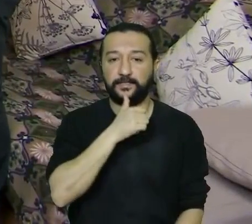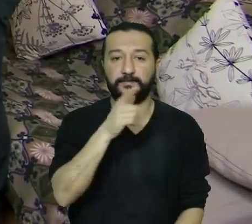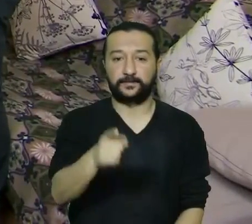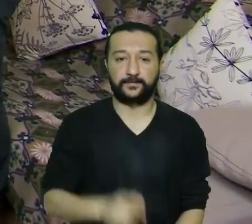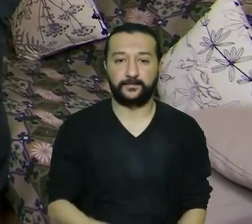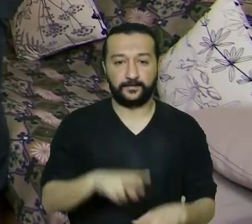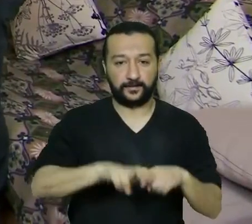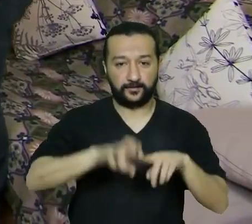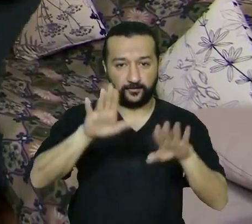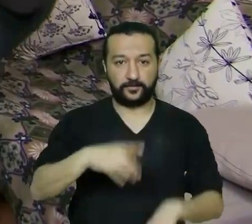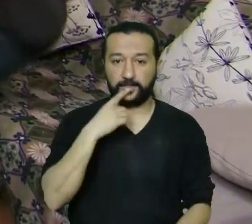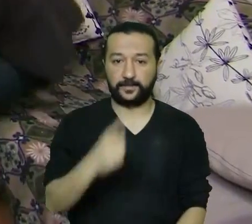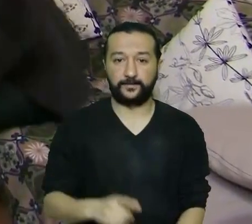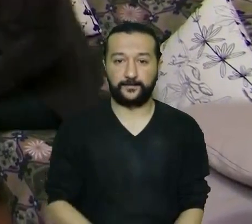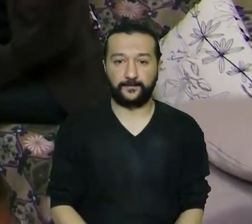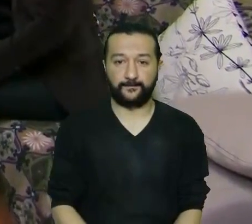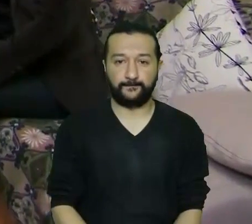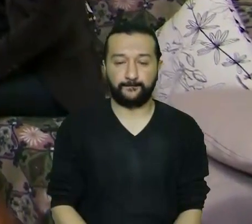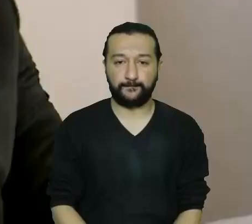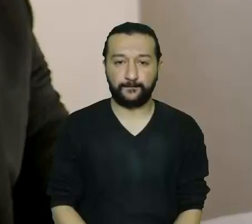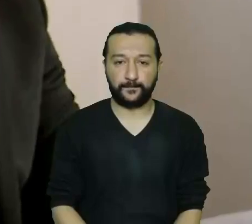ya. Otur Allah aşkına. Oturdu.